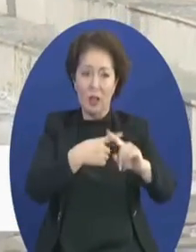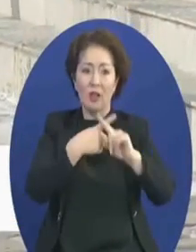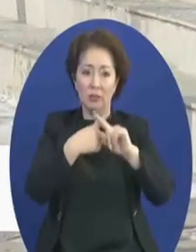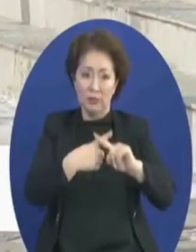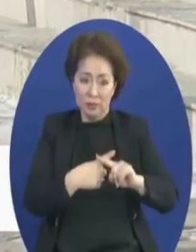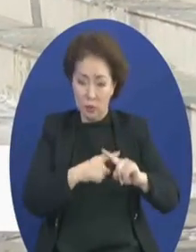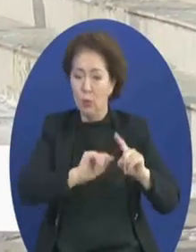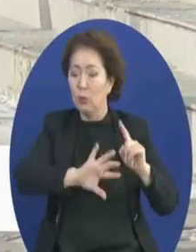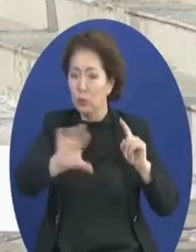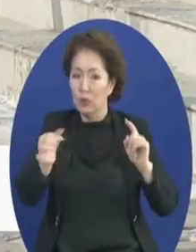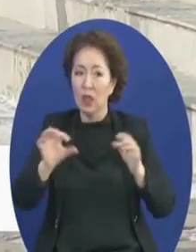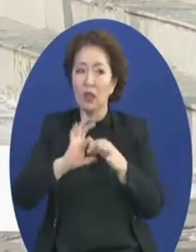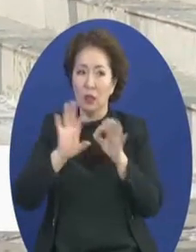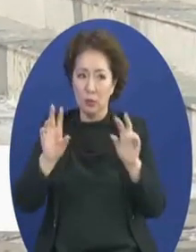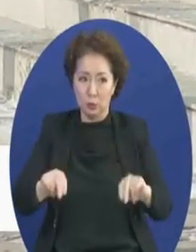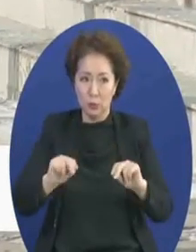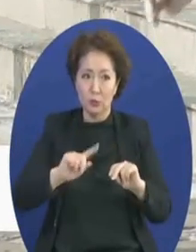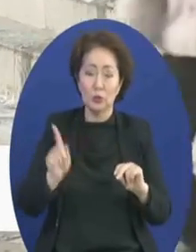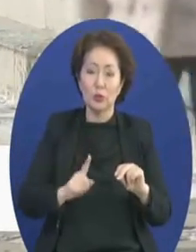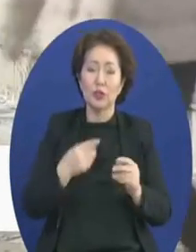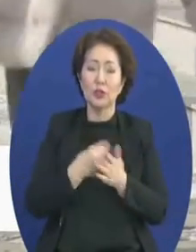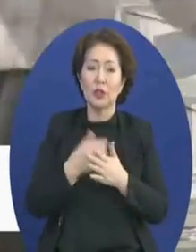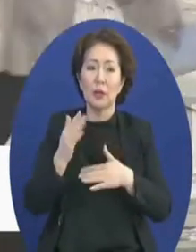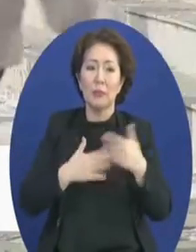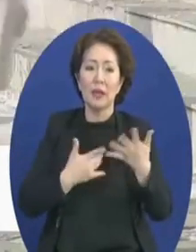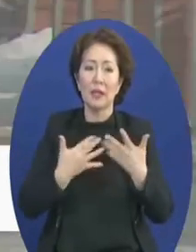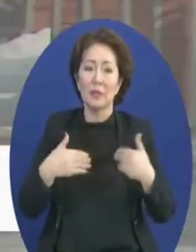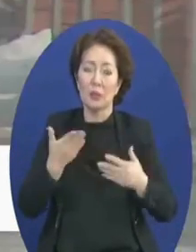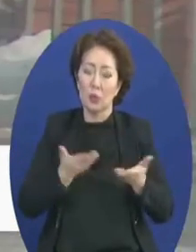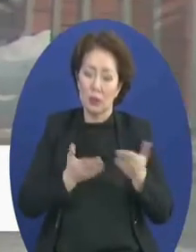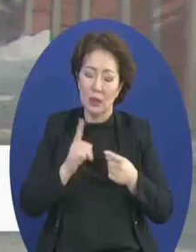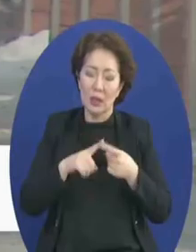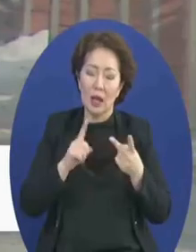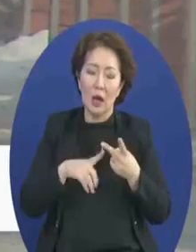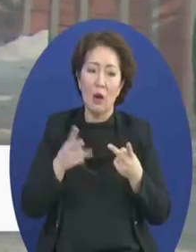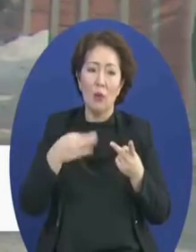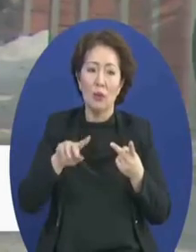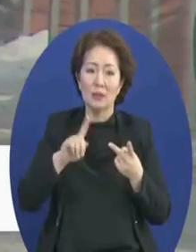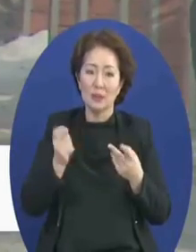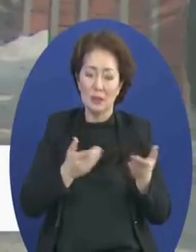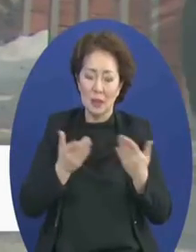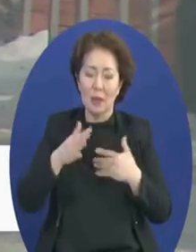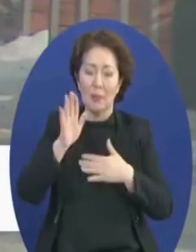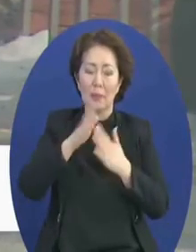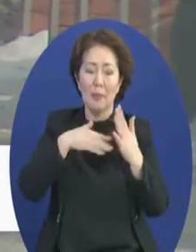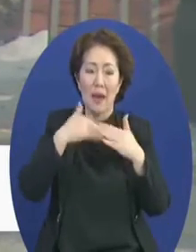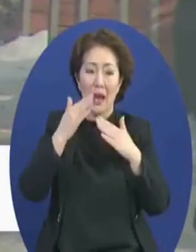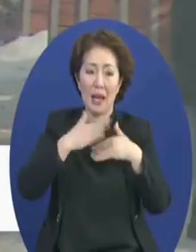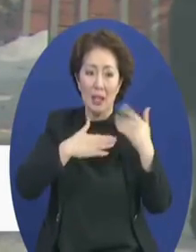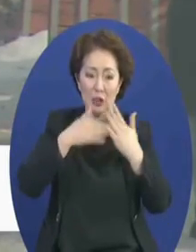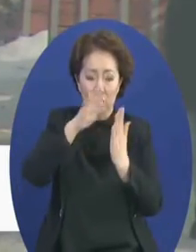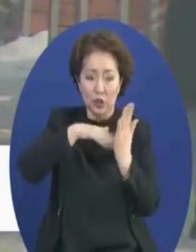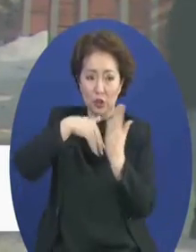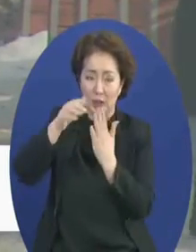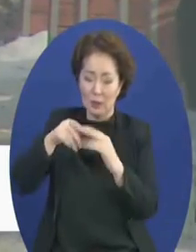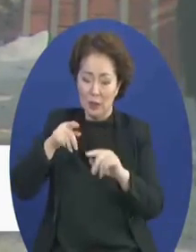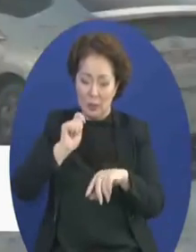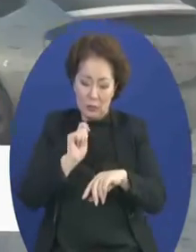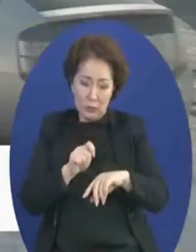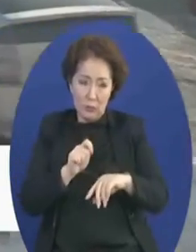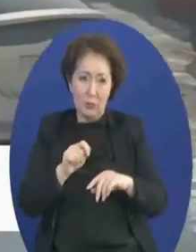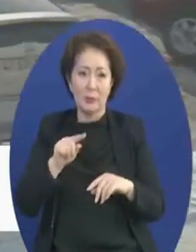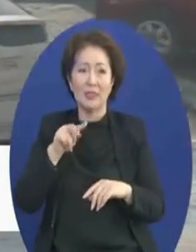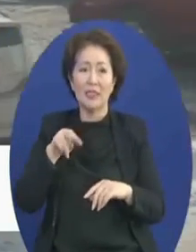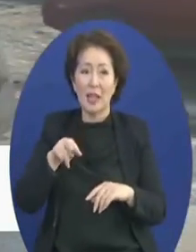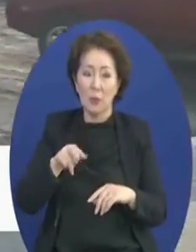нэгжүүдийг зөвшөөрсөн. Тухайлбал барилгын материалын худалдаа, нодны зах, барилгын дотоод засал чимэглэл, алт мөнгөний дархан, барьцаалан зээлэх